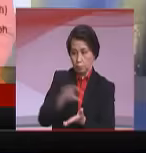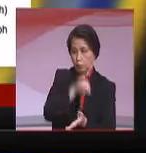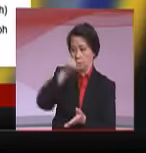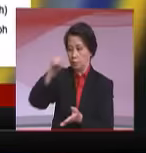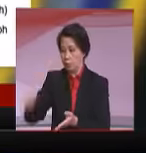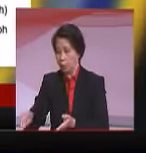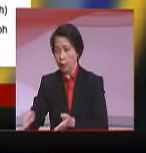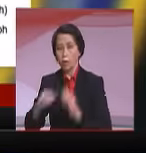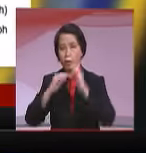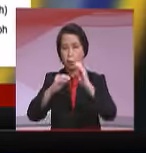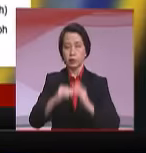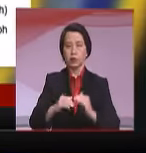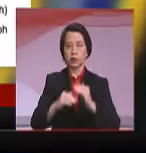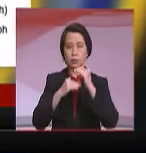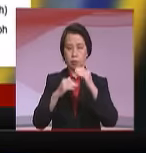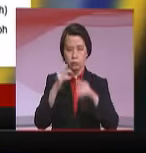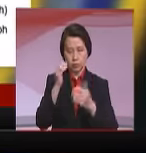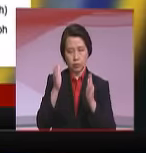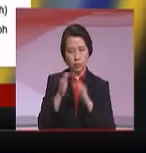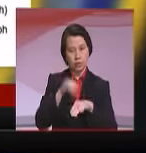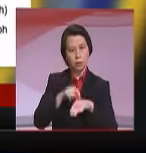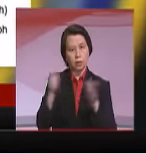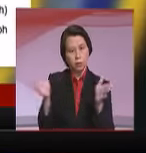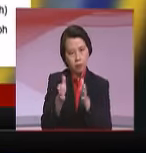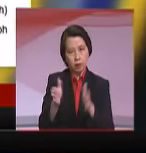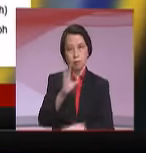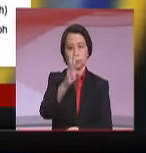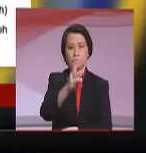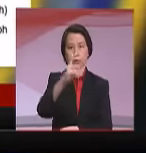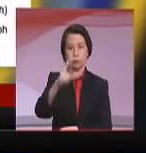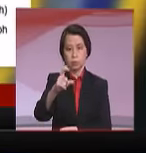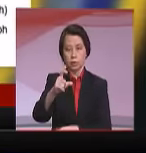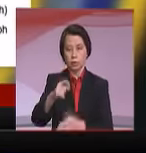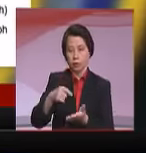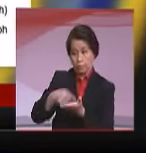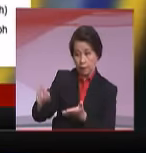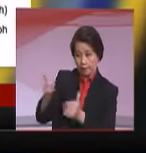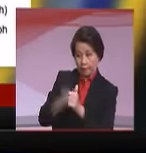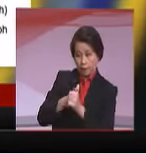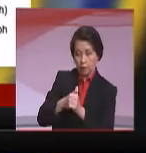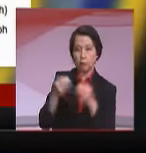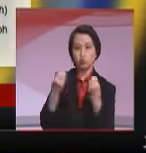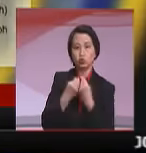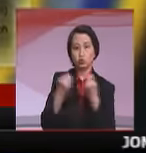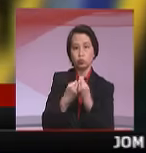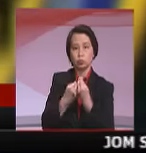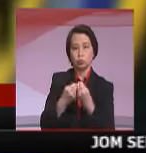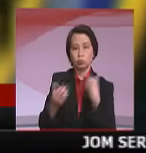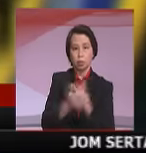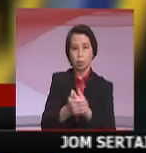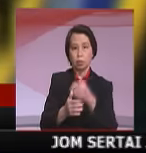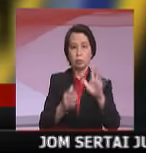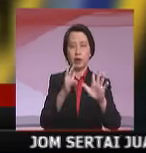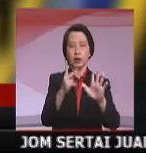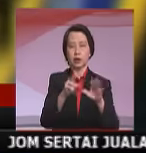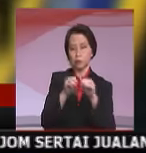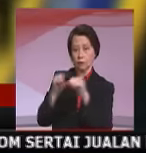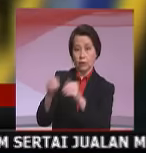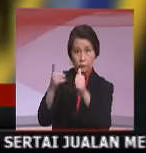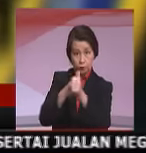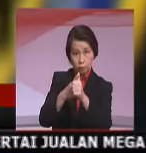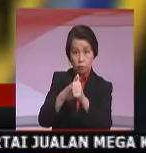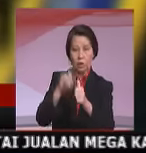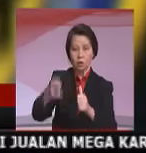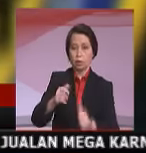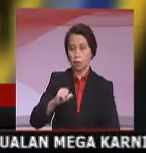dibuat secara berperingkat dalam tempoh maksimum 6 bulan. Bayaran pertama melibatkan jumlah maksimum sehingga RM5,000.